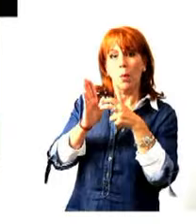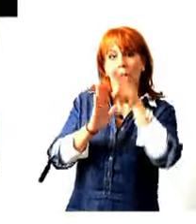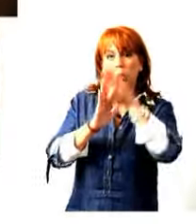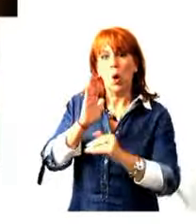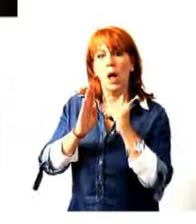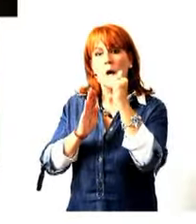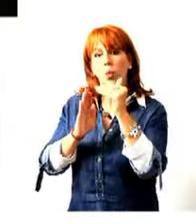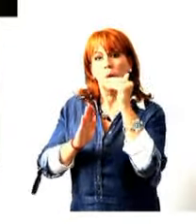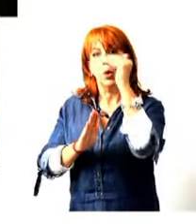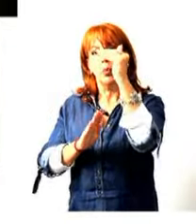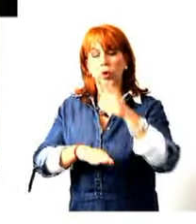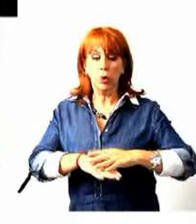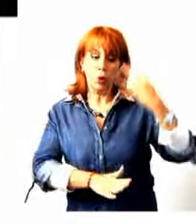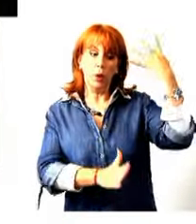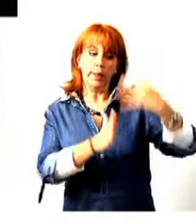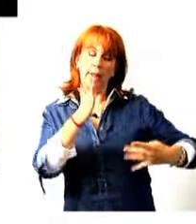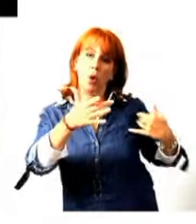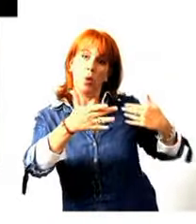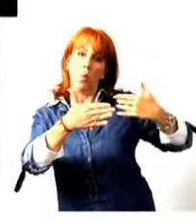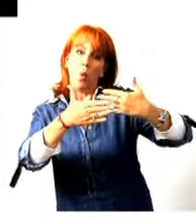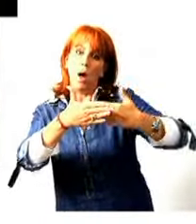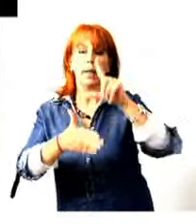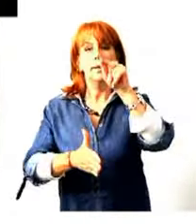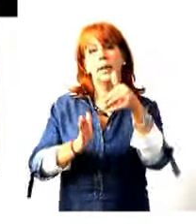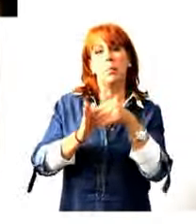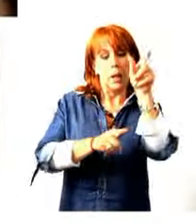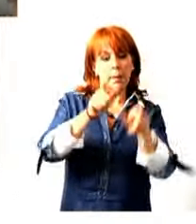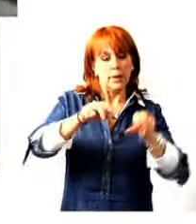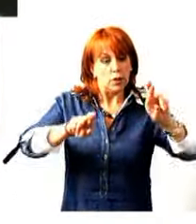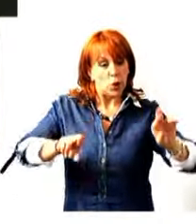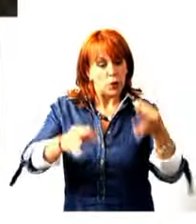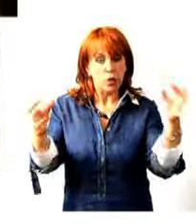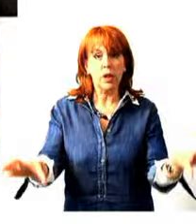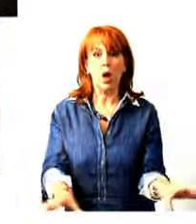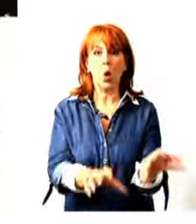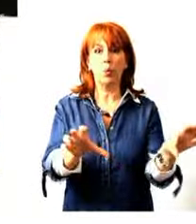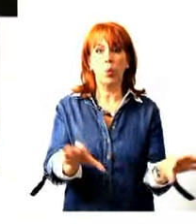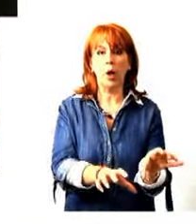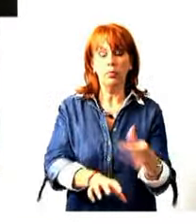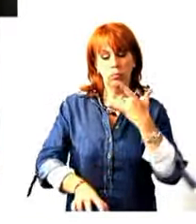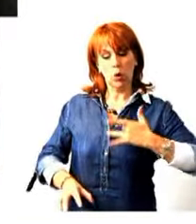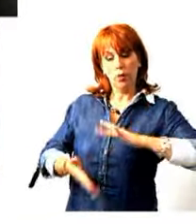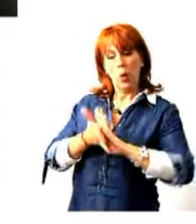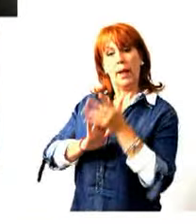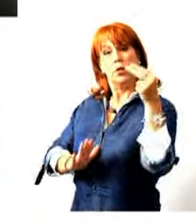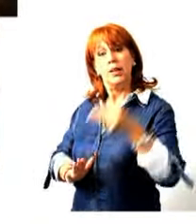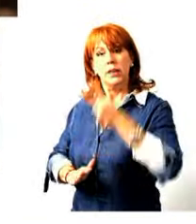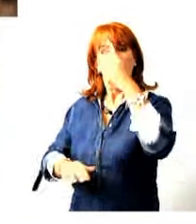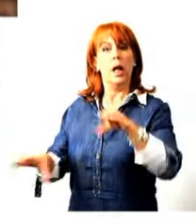augmenté. Au cours de ces 4 derniers mois, 10 000 personnes ont retrouvé un emploi. Nous voulons un pacte national pour